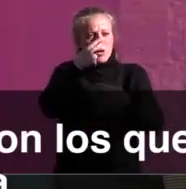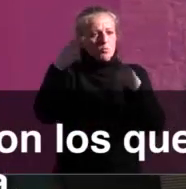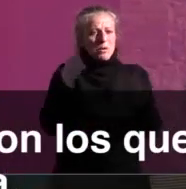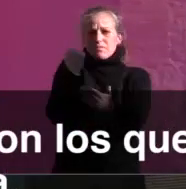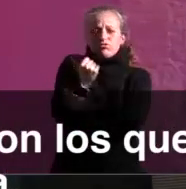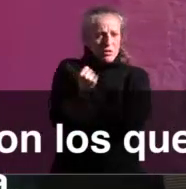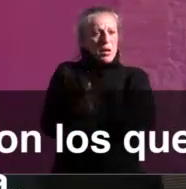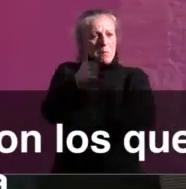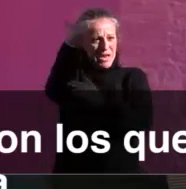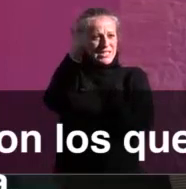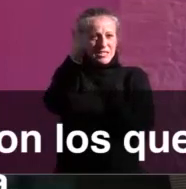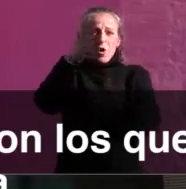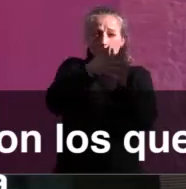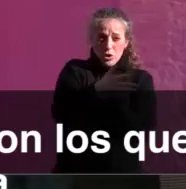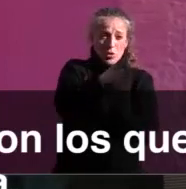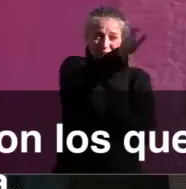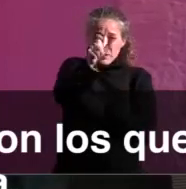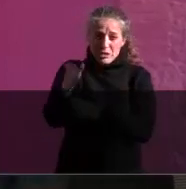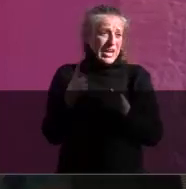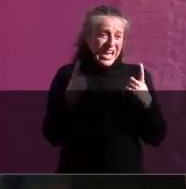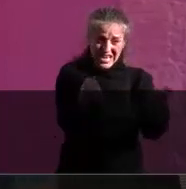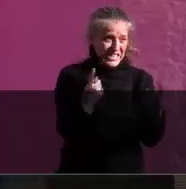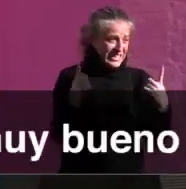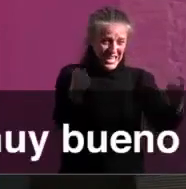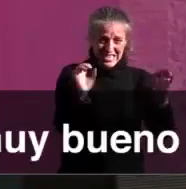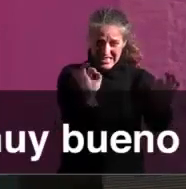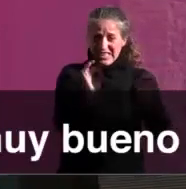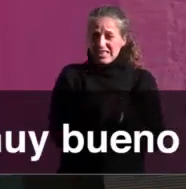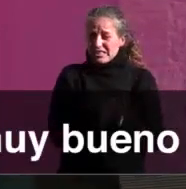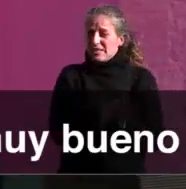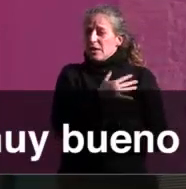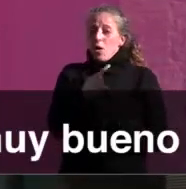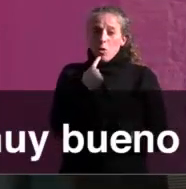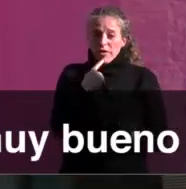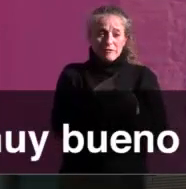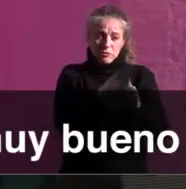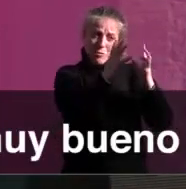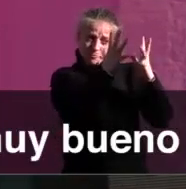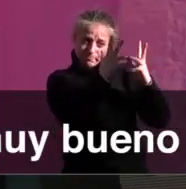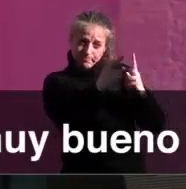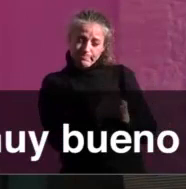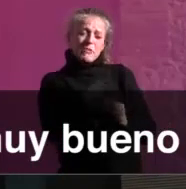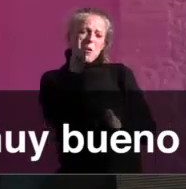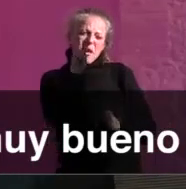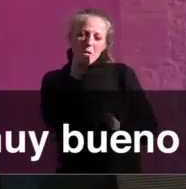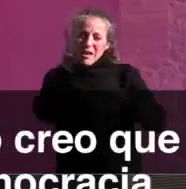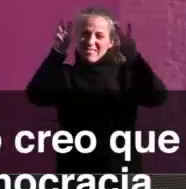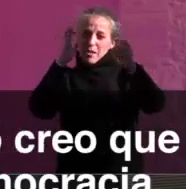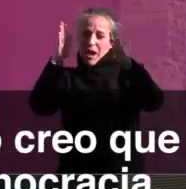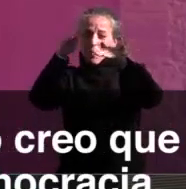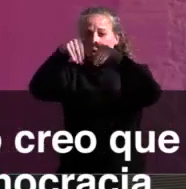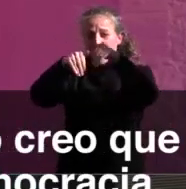són els que atenen a la gent que més ho necessita. Així que fem rendició de comptes. Seria molt bo que les campanyes electorals